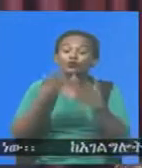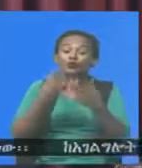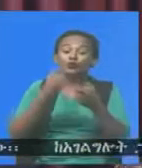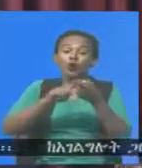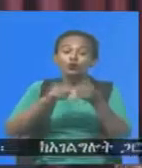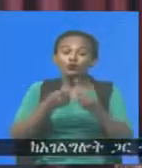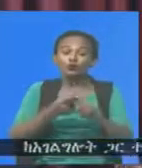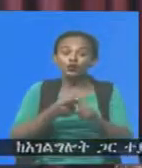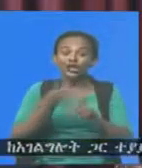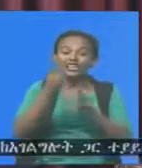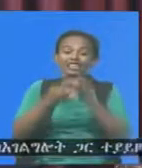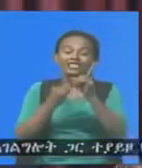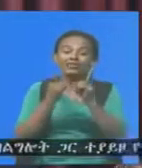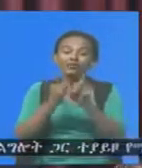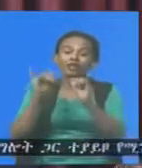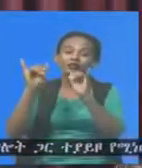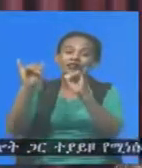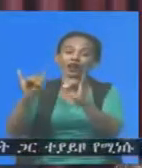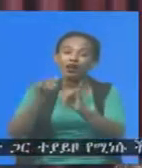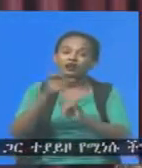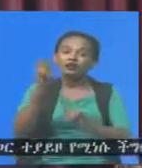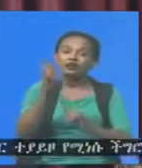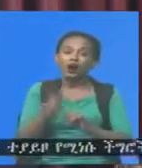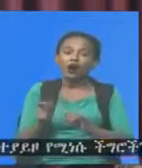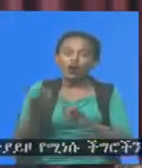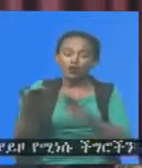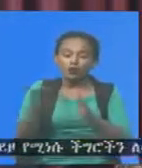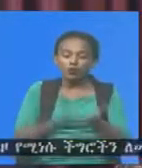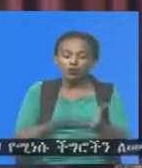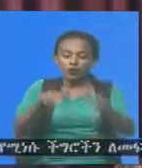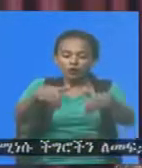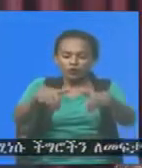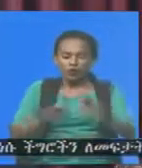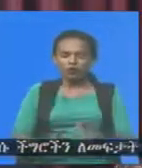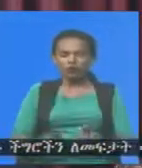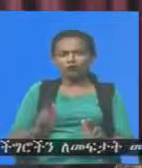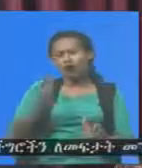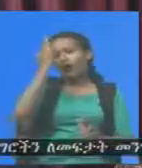አብሮ ይታገሉ ዲዳ ላይ ሞተው ቀብሬያቸዋለሁ አቋዋሉ ስሜቱ